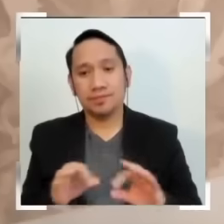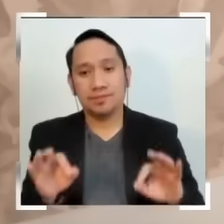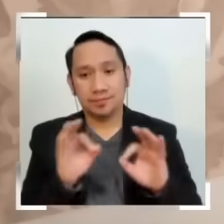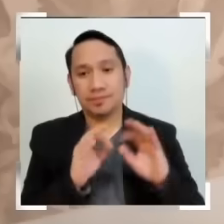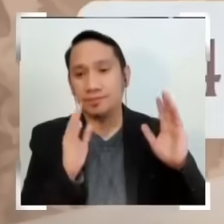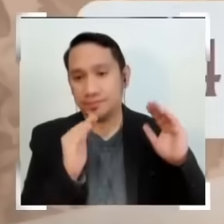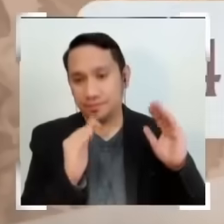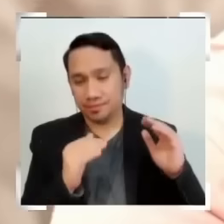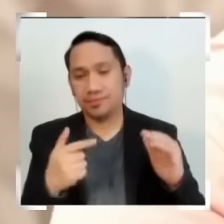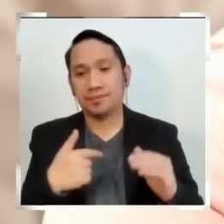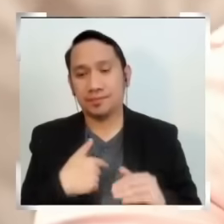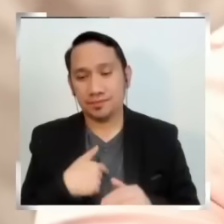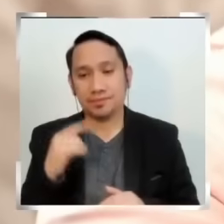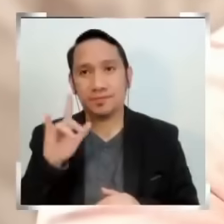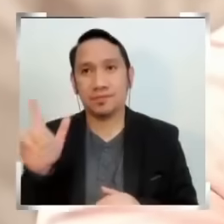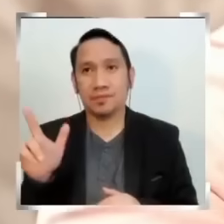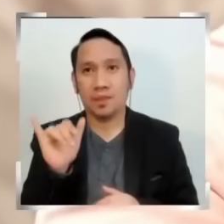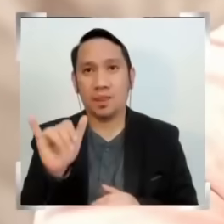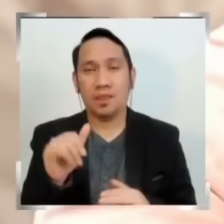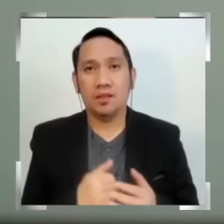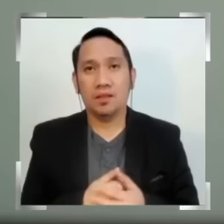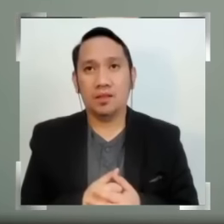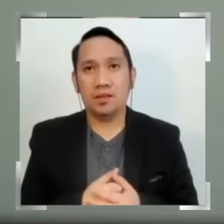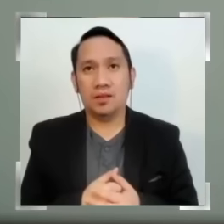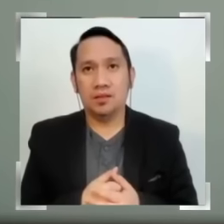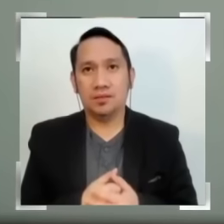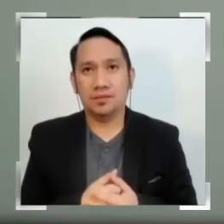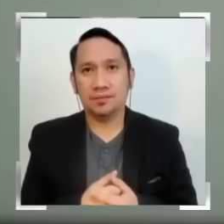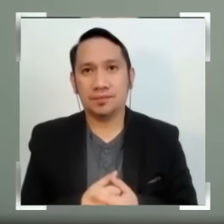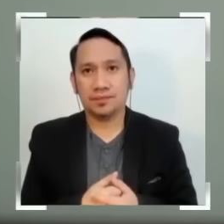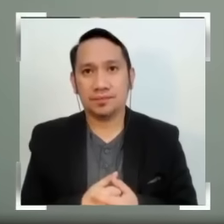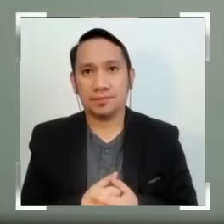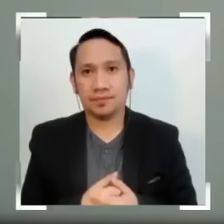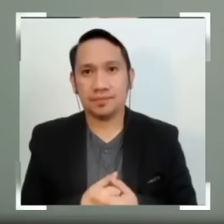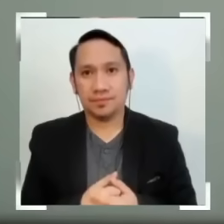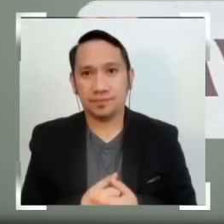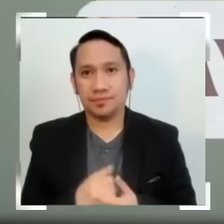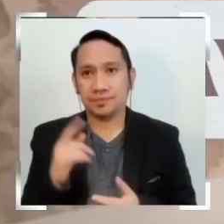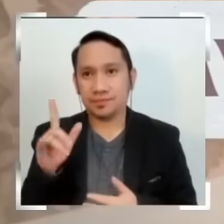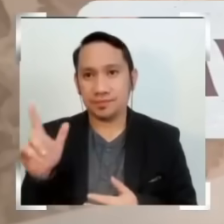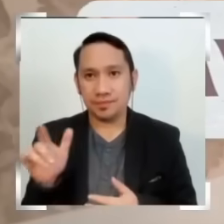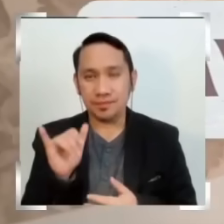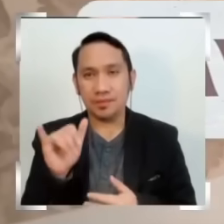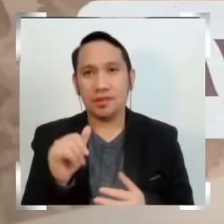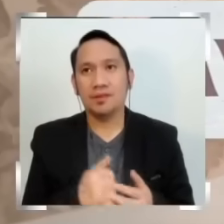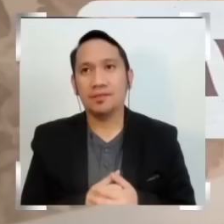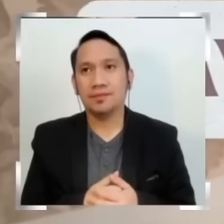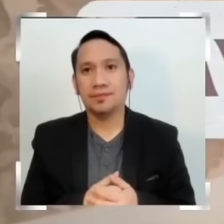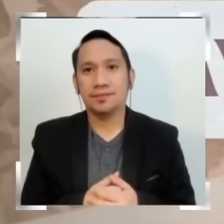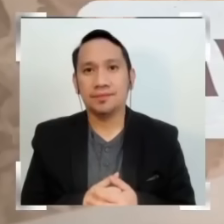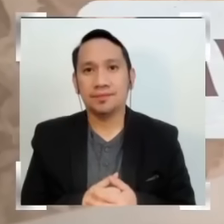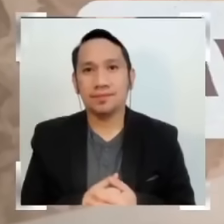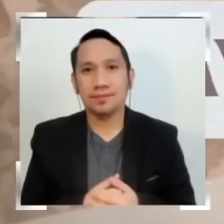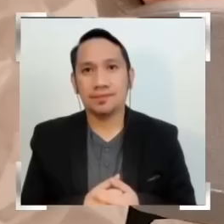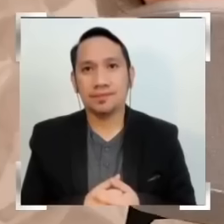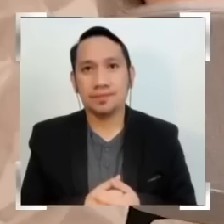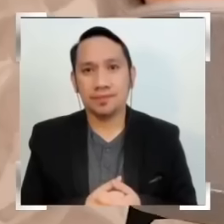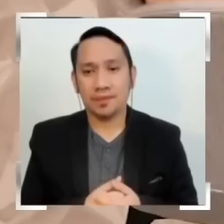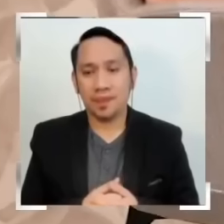forever. Ah! 5 words. 4 words lang pala yun. It's forever. Ayan mo na, maganda na yun. Forever,